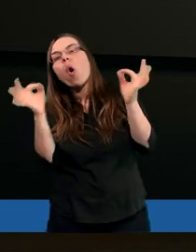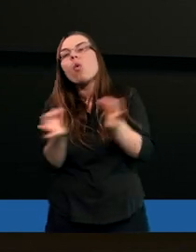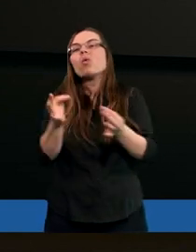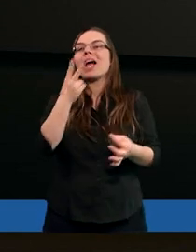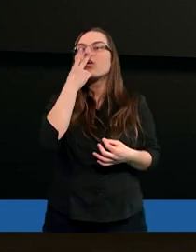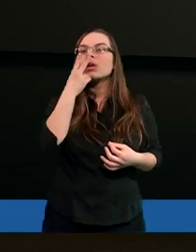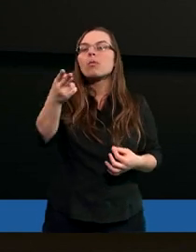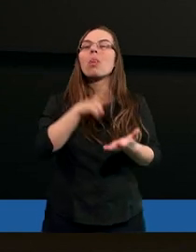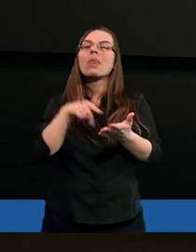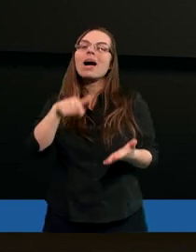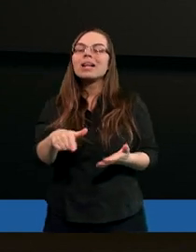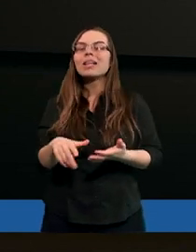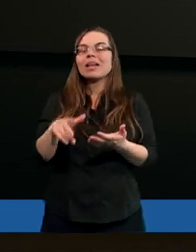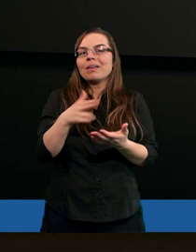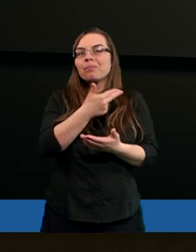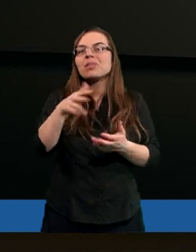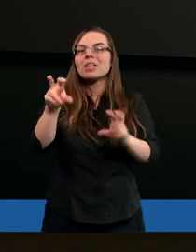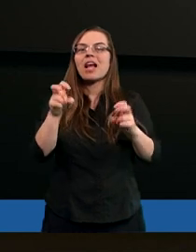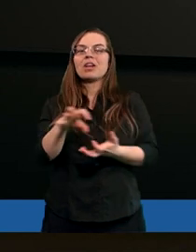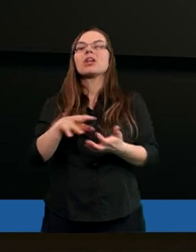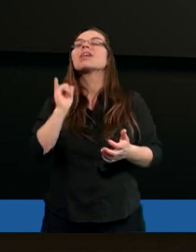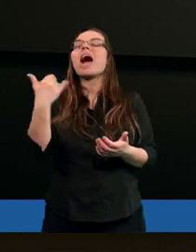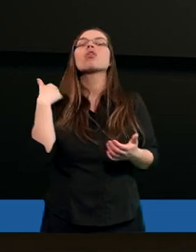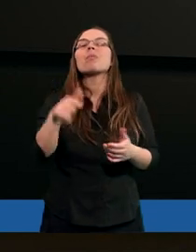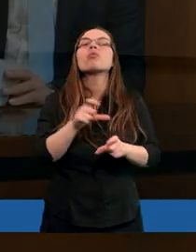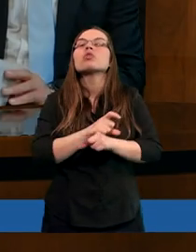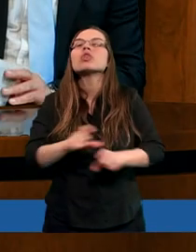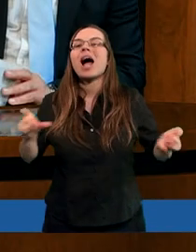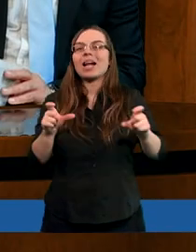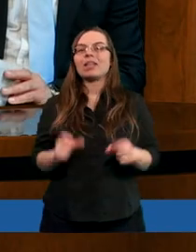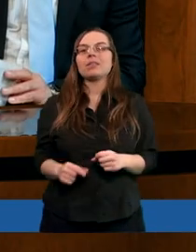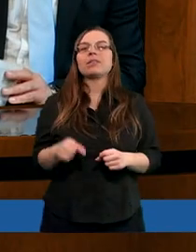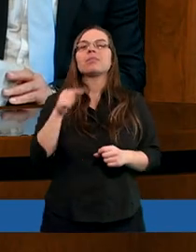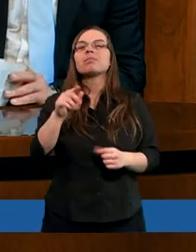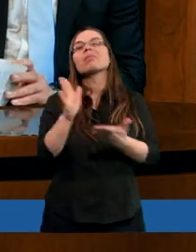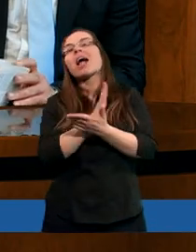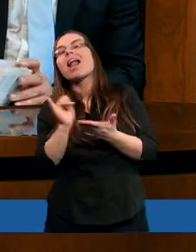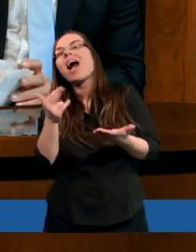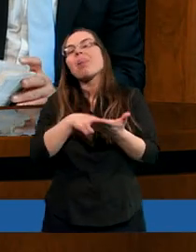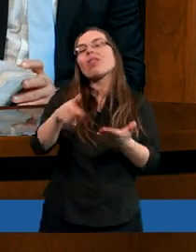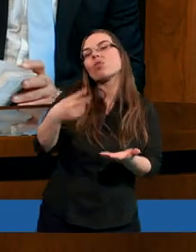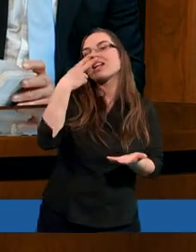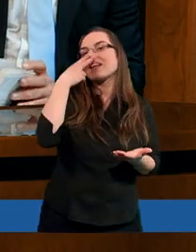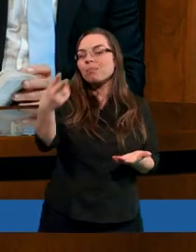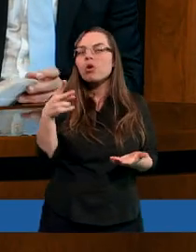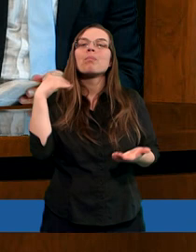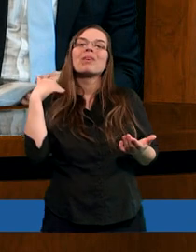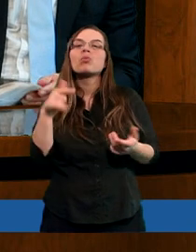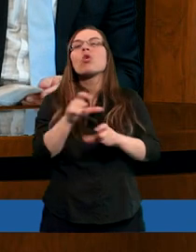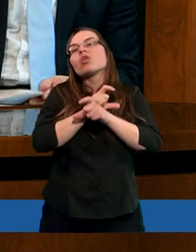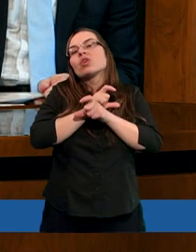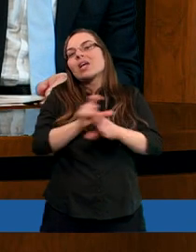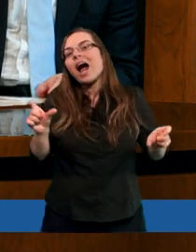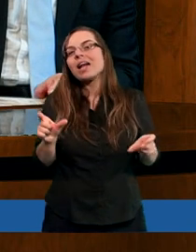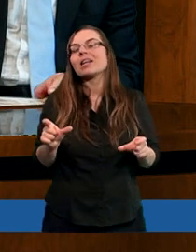spojrzenia na te listy, jaki to był czas? No zależy jak na to się spojrzy. Był to czas